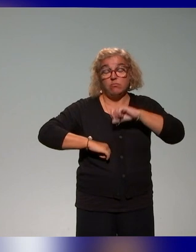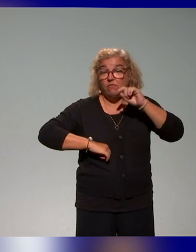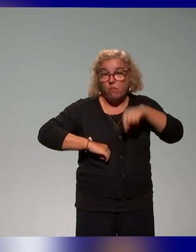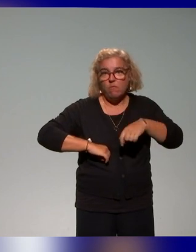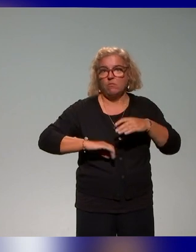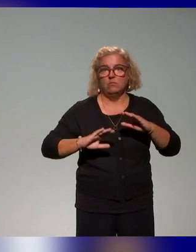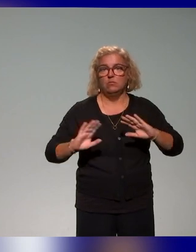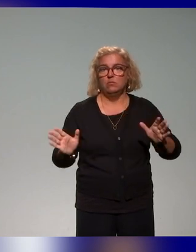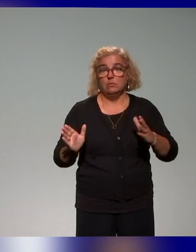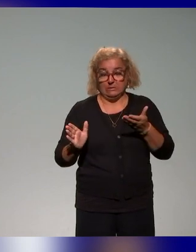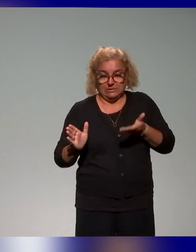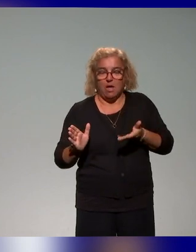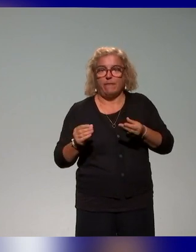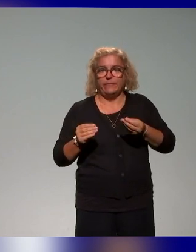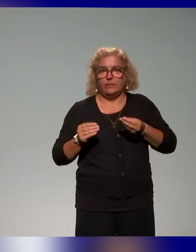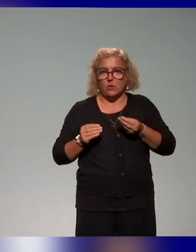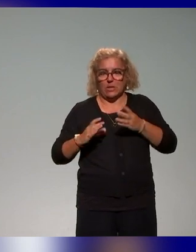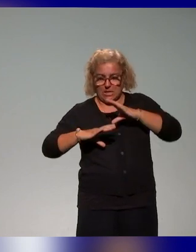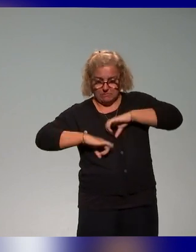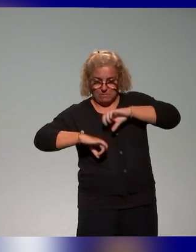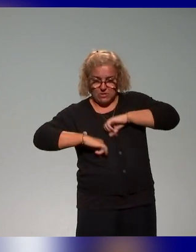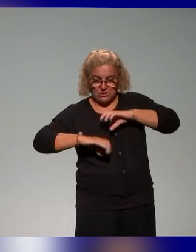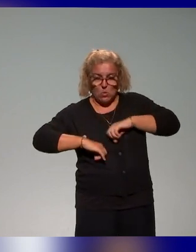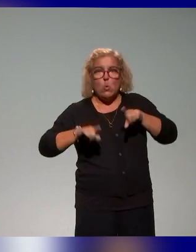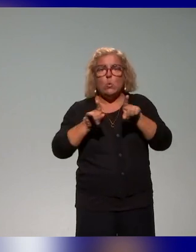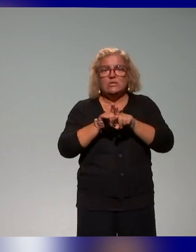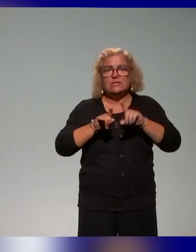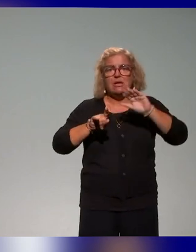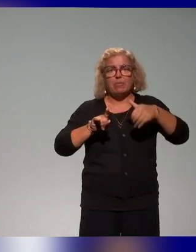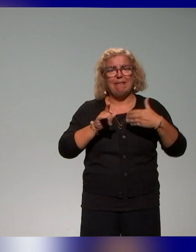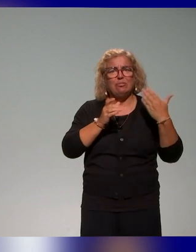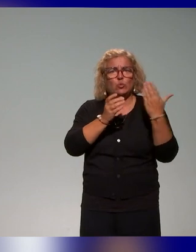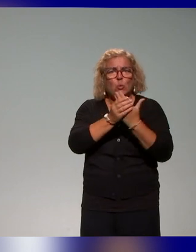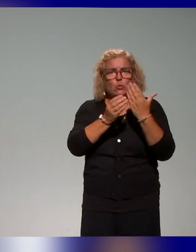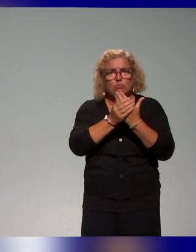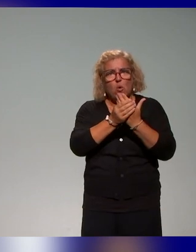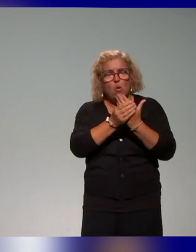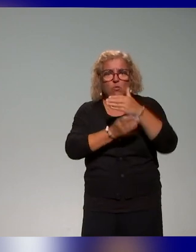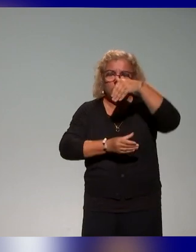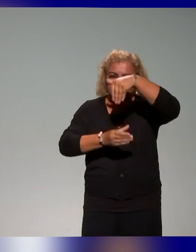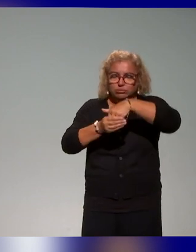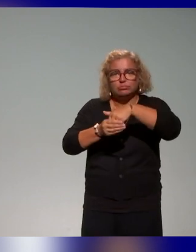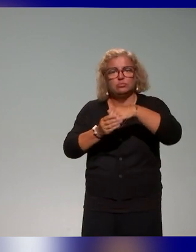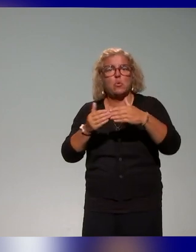permet ensuite donc expérimenter et puis documenter. On a pour le moment